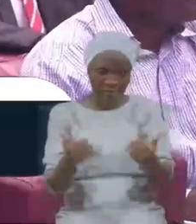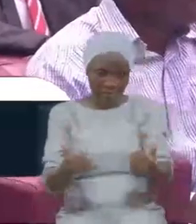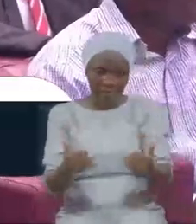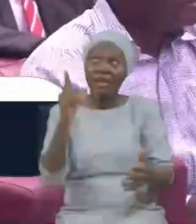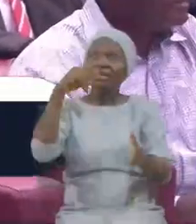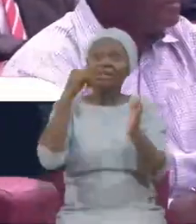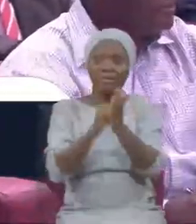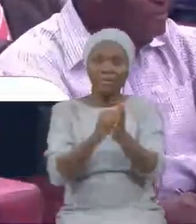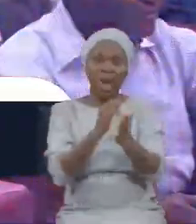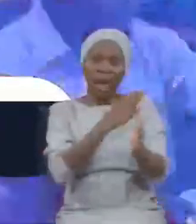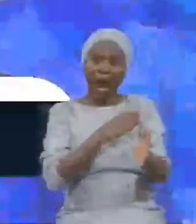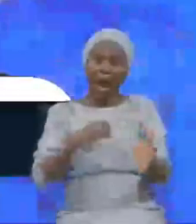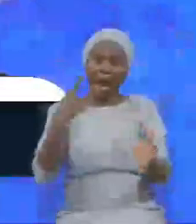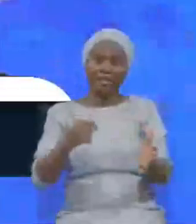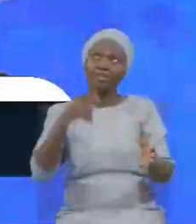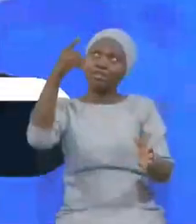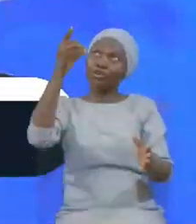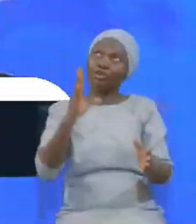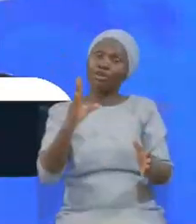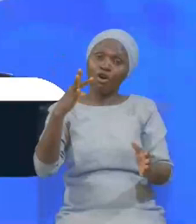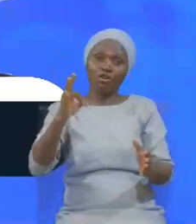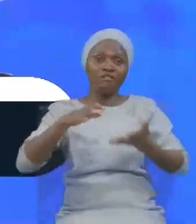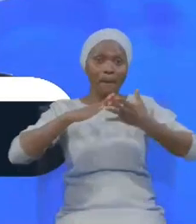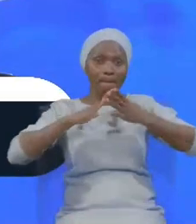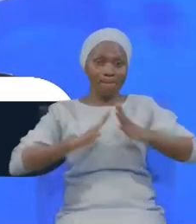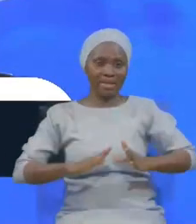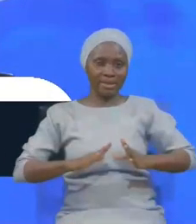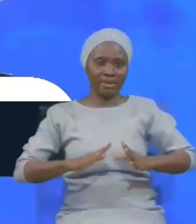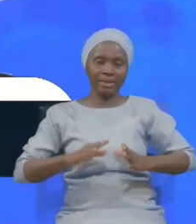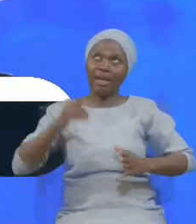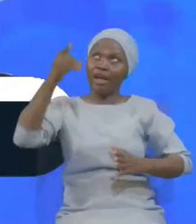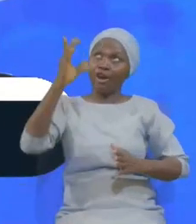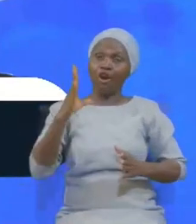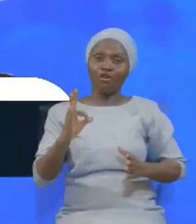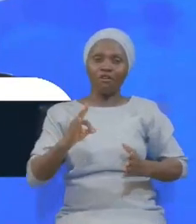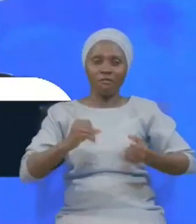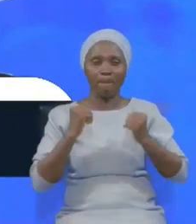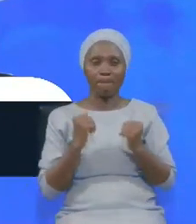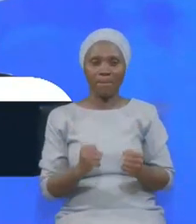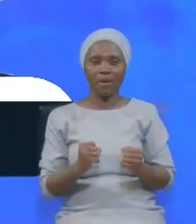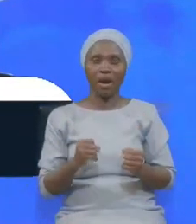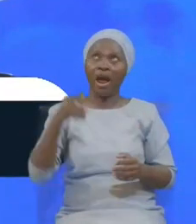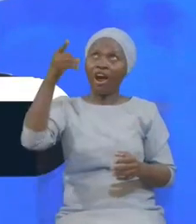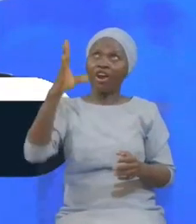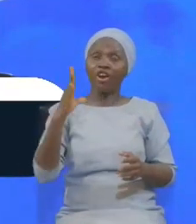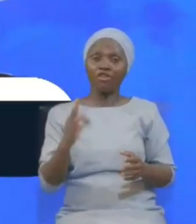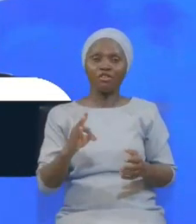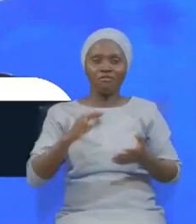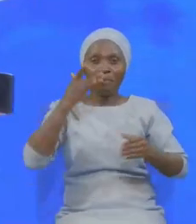Et dit, le Dieu de paix, le Dieu de puissance, le Dieu de